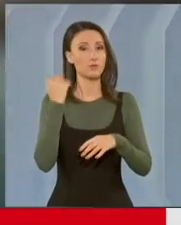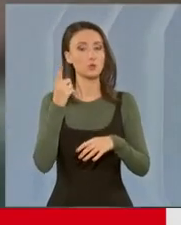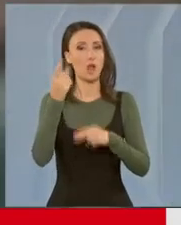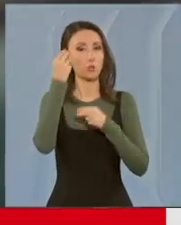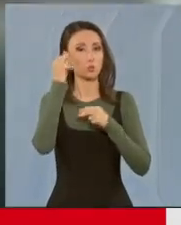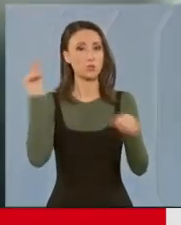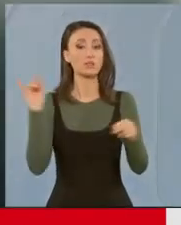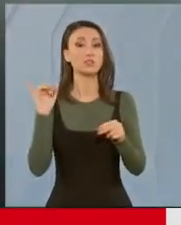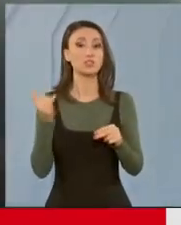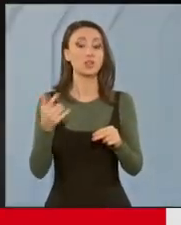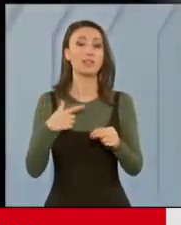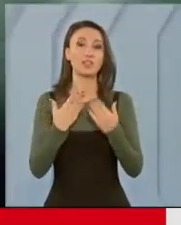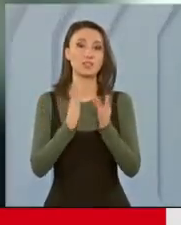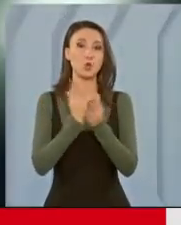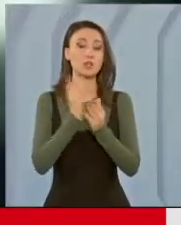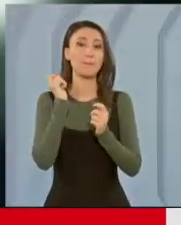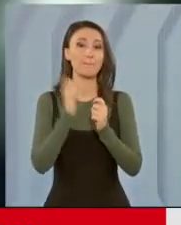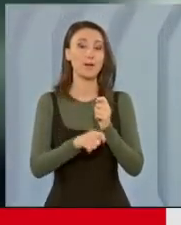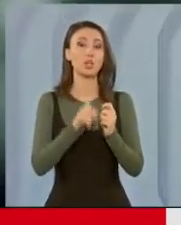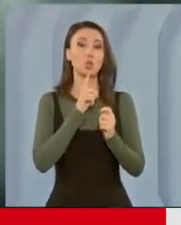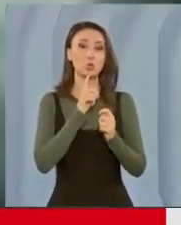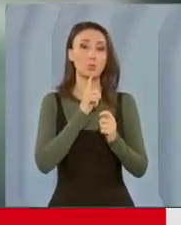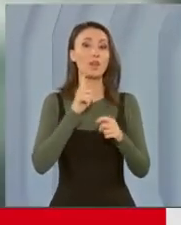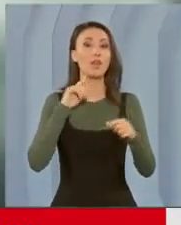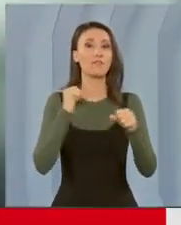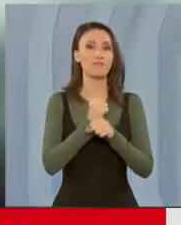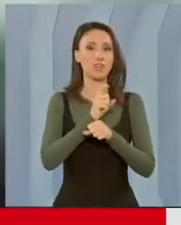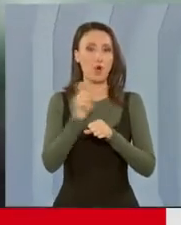ea sesizată și a deschis un dosar penal pe numele agresorului